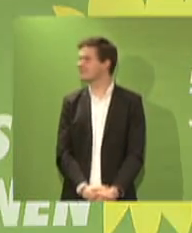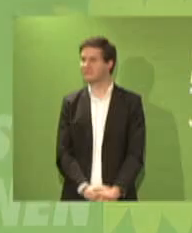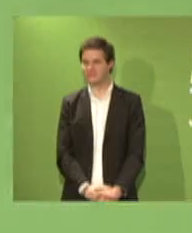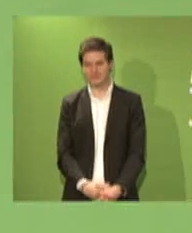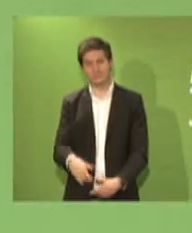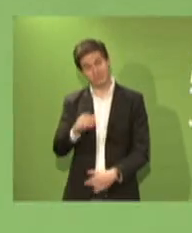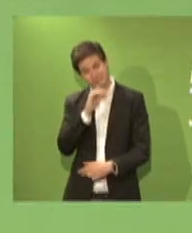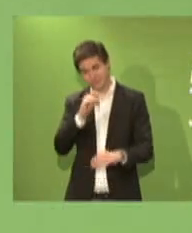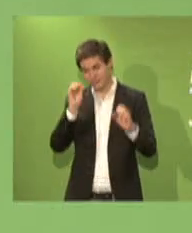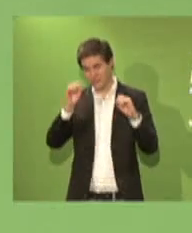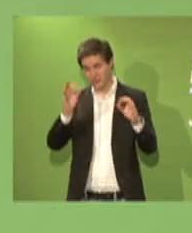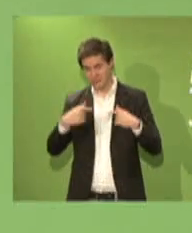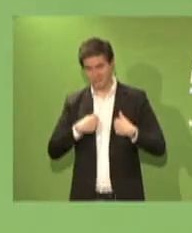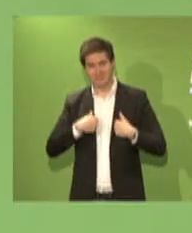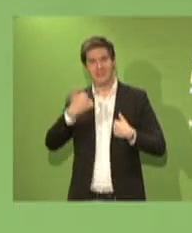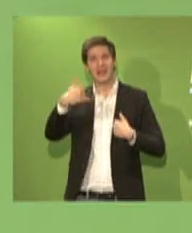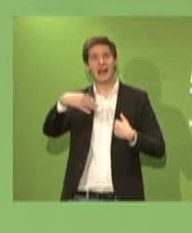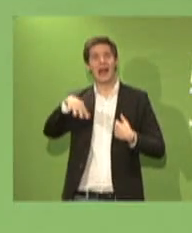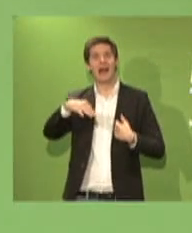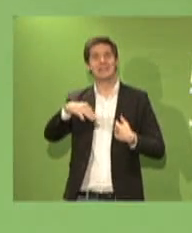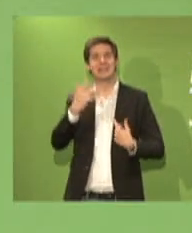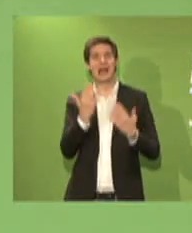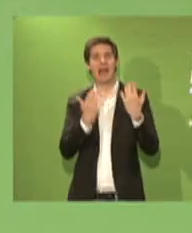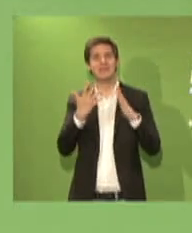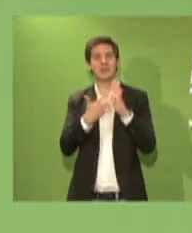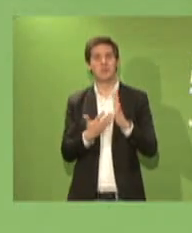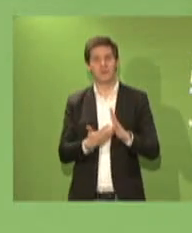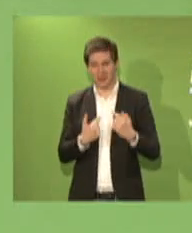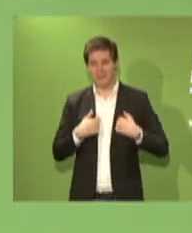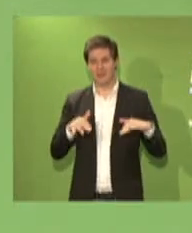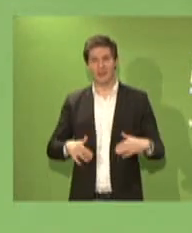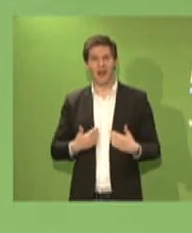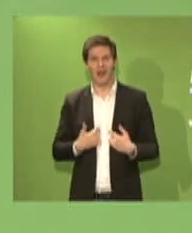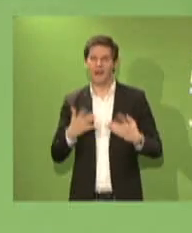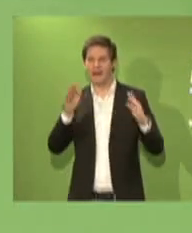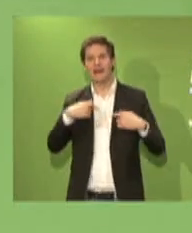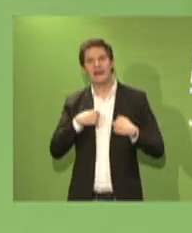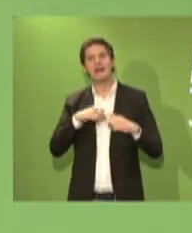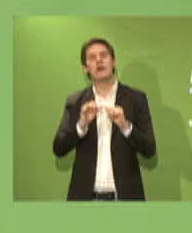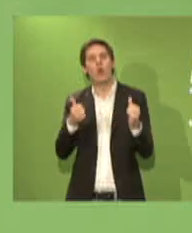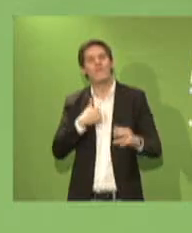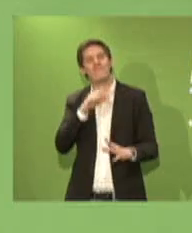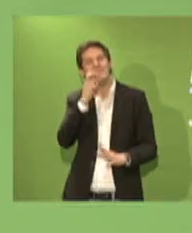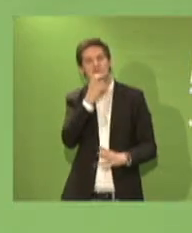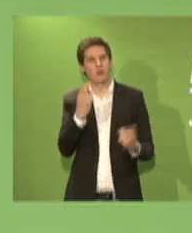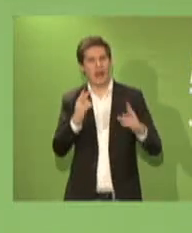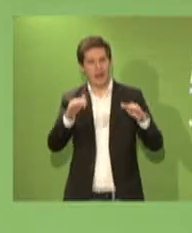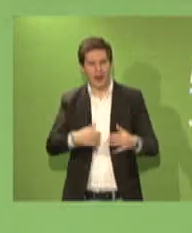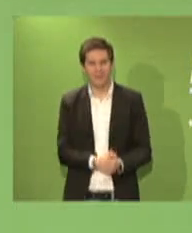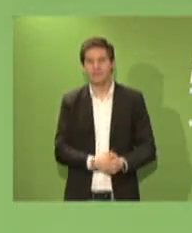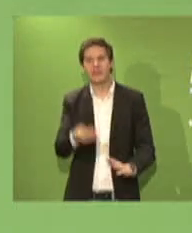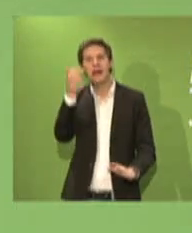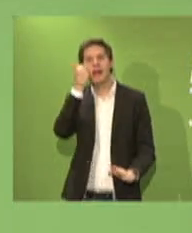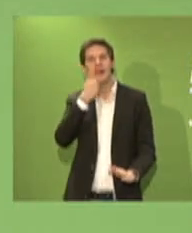Na gut, da ich der einzige Rechnungsprüfer bin, der heute da ist, will ich dann mal mein Glück versuchen. Liebe Kolleginnen und